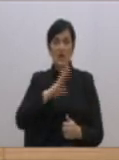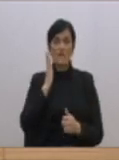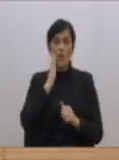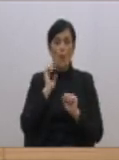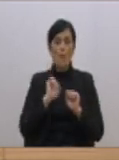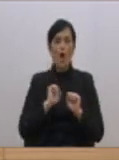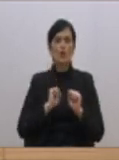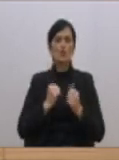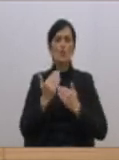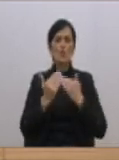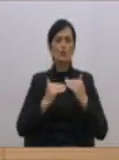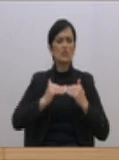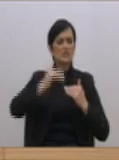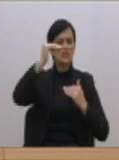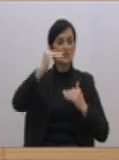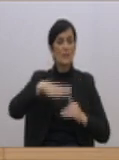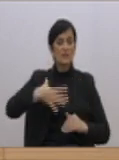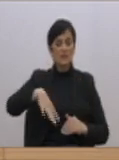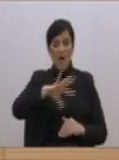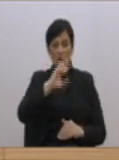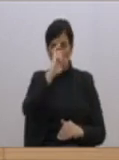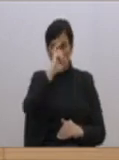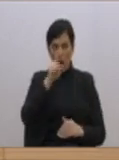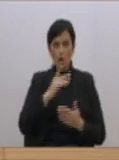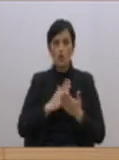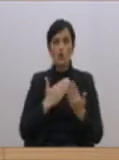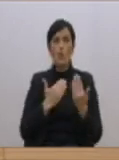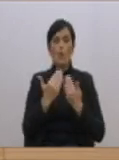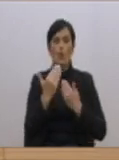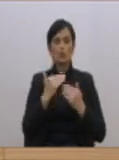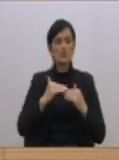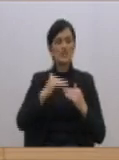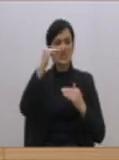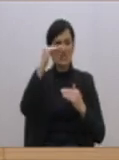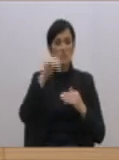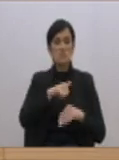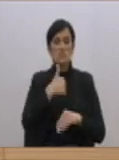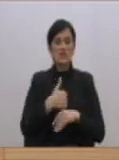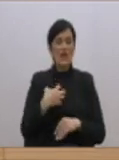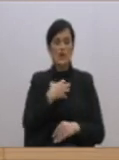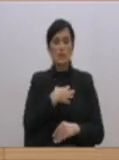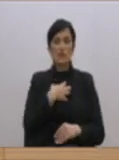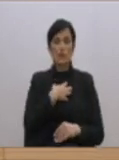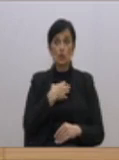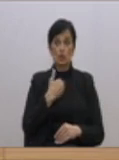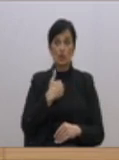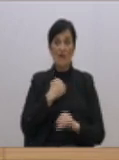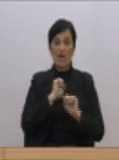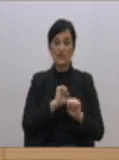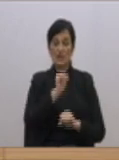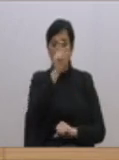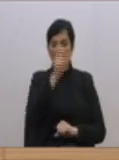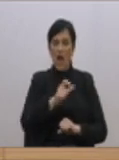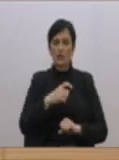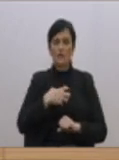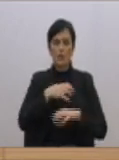არის მოწოდების სიმაღლეზე. საქართველოს ხელისუფლება არის მოწოდების სიმაღლეზე და მთავარი და მნიშვნელოვანი. ჩვენ ვიცავთ ადამიანის